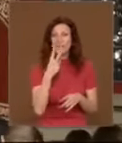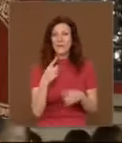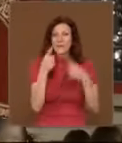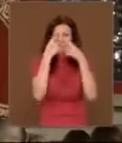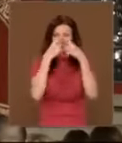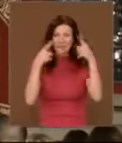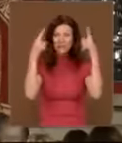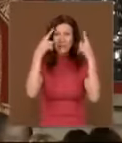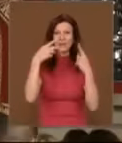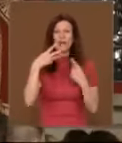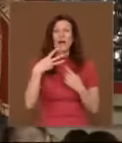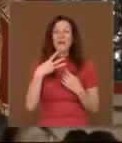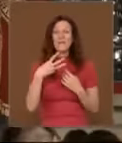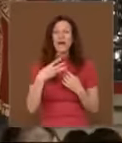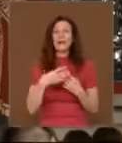Господа Бога